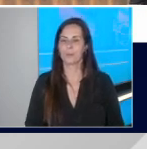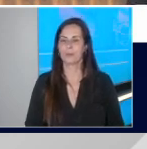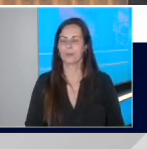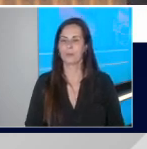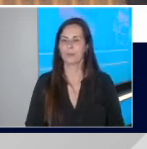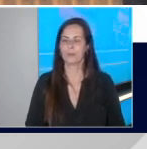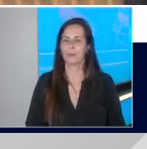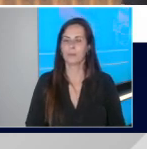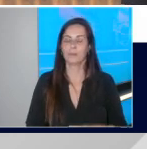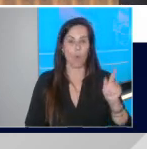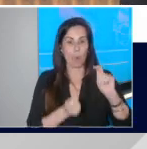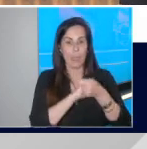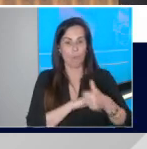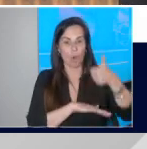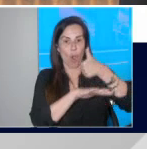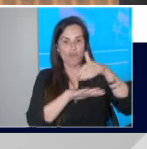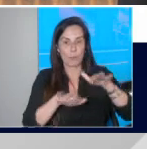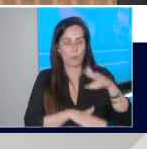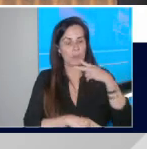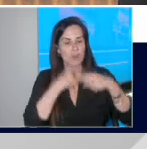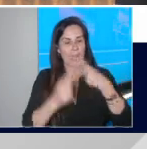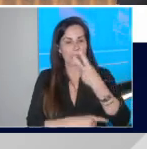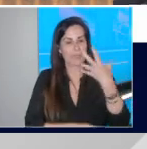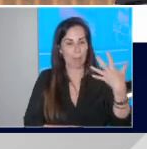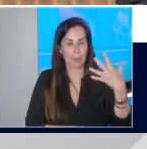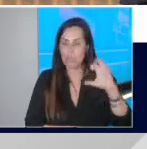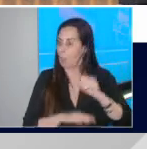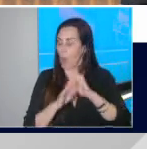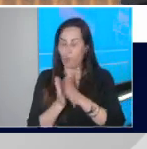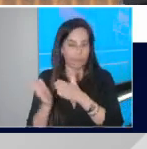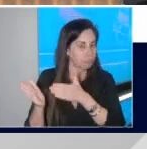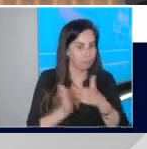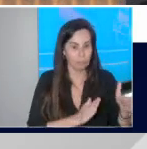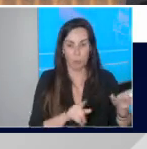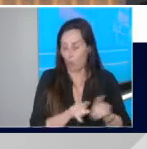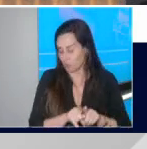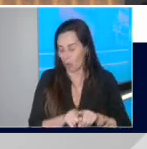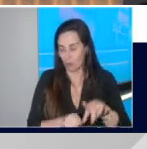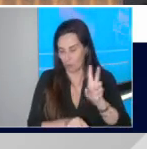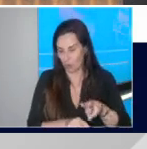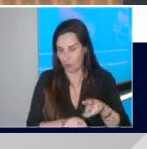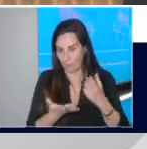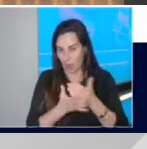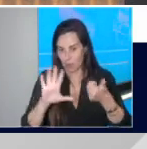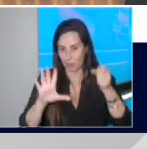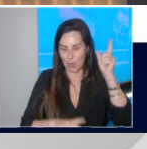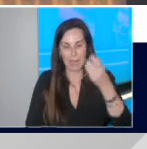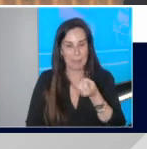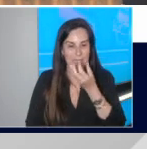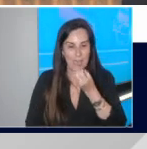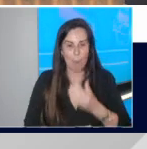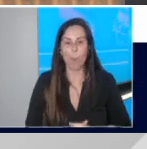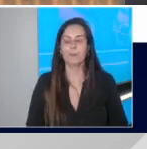אתה יודע, הוא יהפוך להיות ראש ממשלה ב-2025, אם הכל יתנהג כפי שזה מתנהג כבר 60 שנה